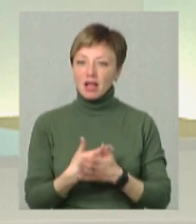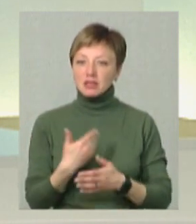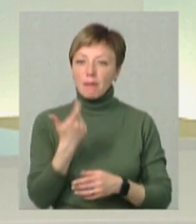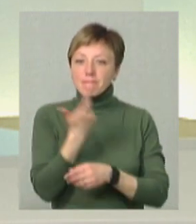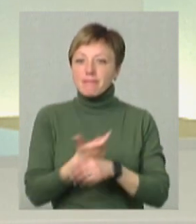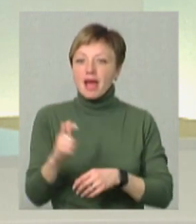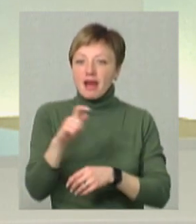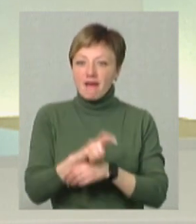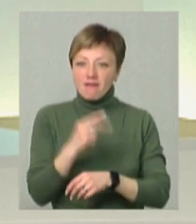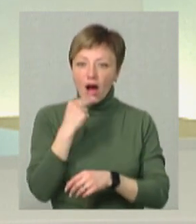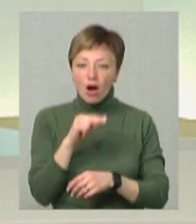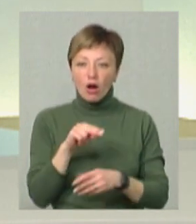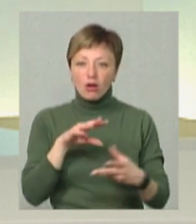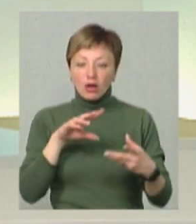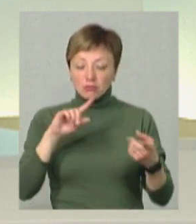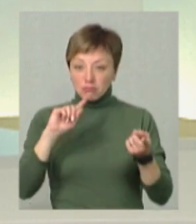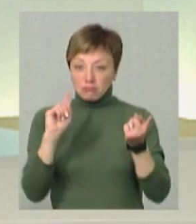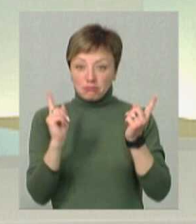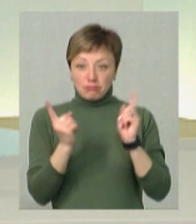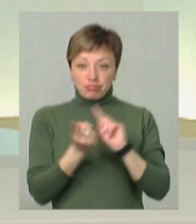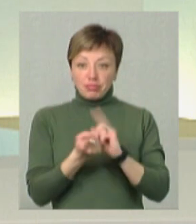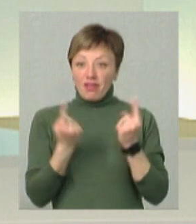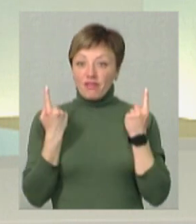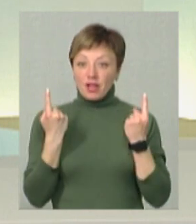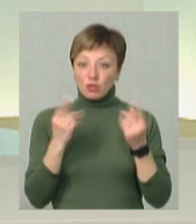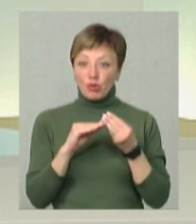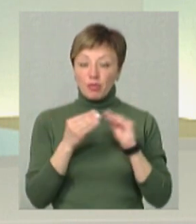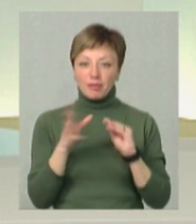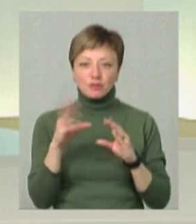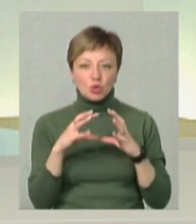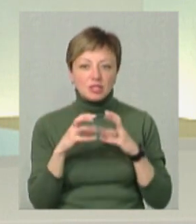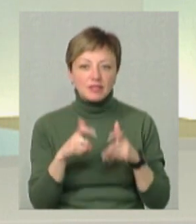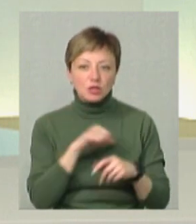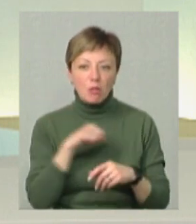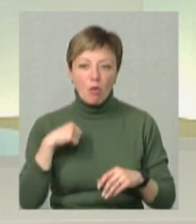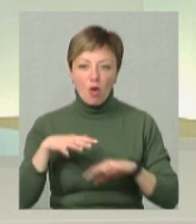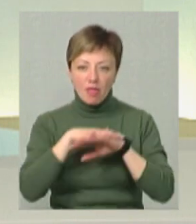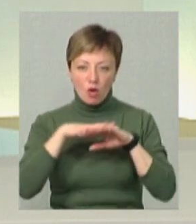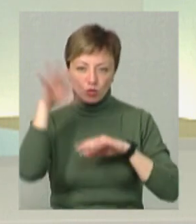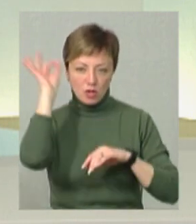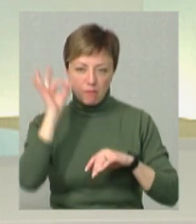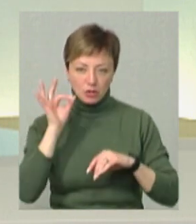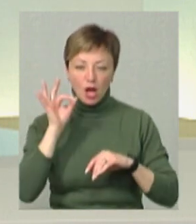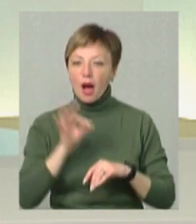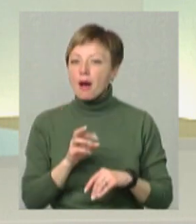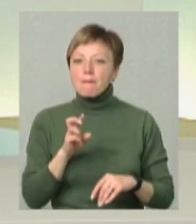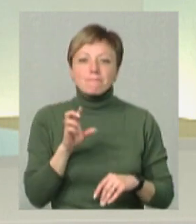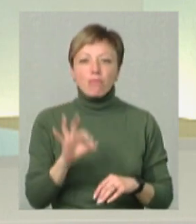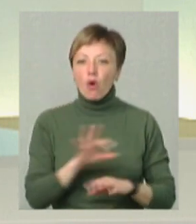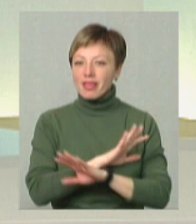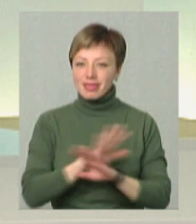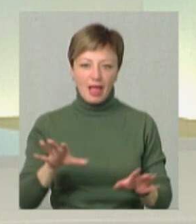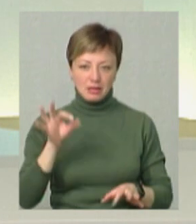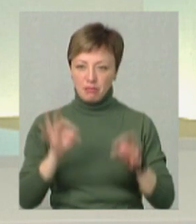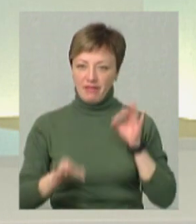виявилось величезною проблемою для всього світу і самого німецького народу. Тому що несправедлива